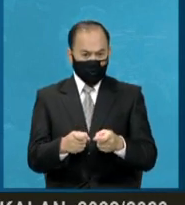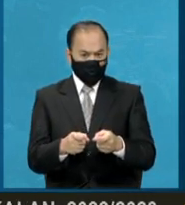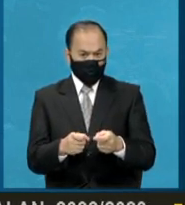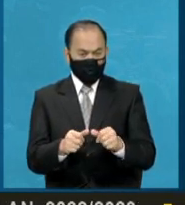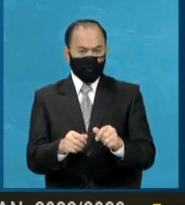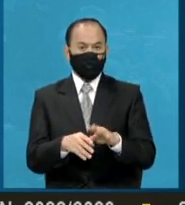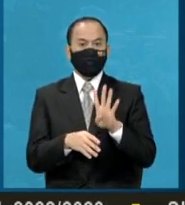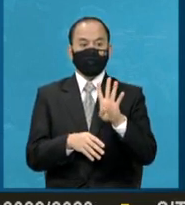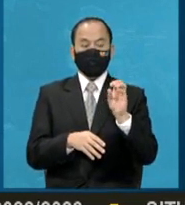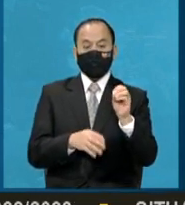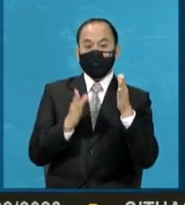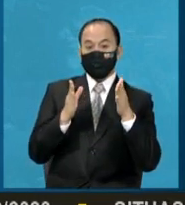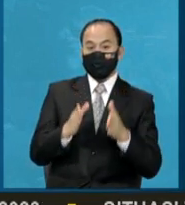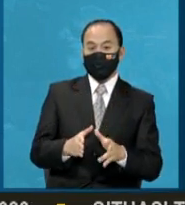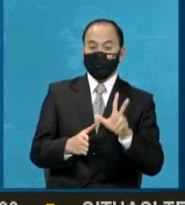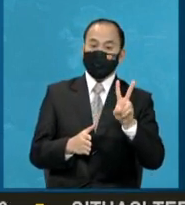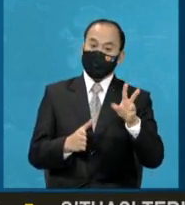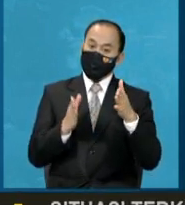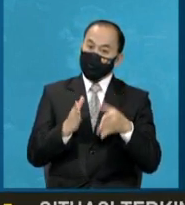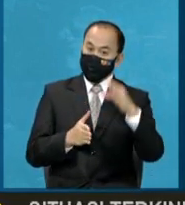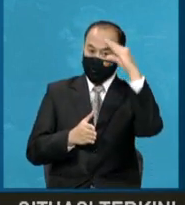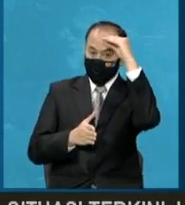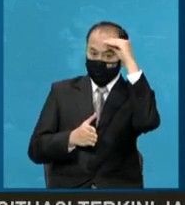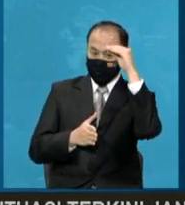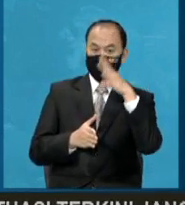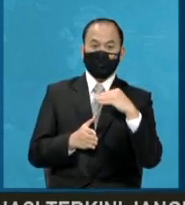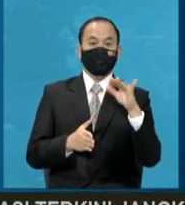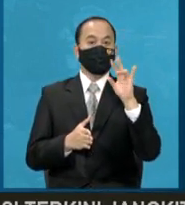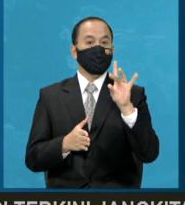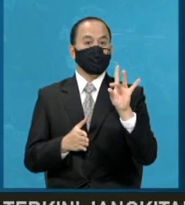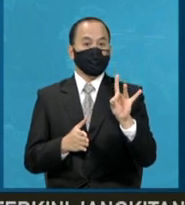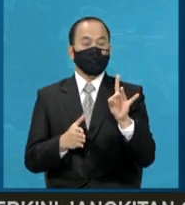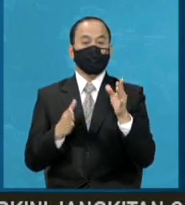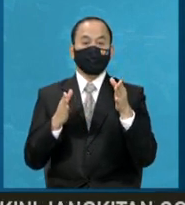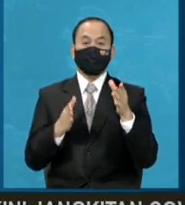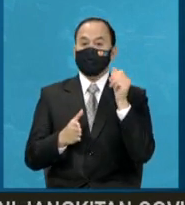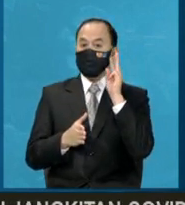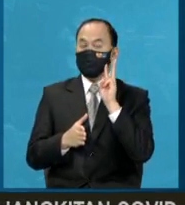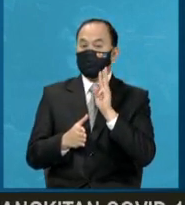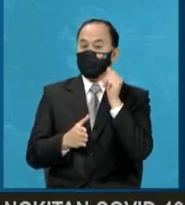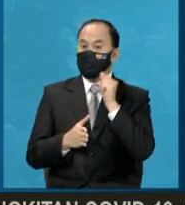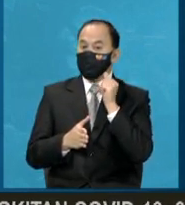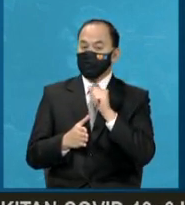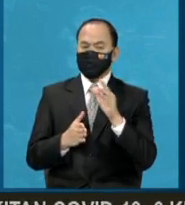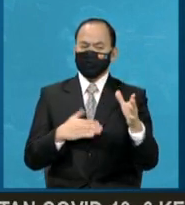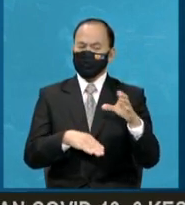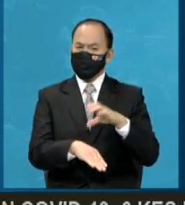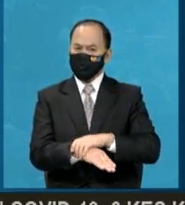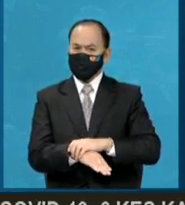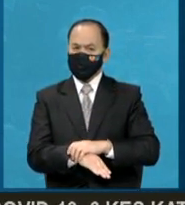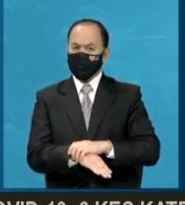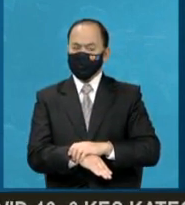40 orang yaitu 32 orang lelaki dan delapan orang perempuan ditahan dan mereka merupakan